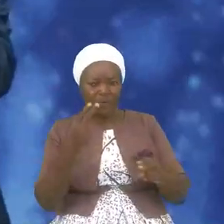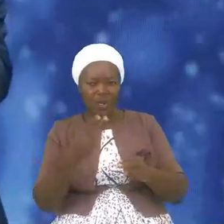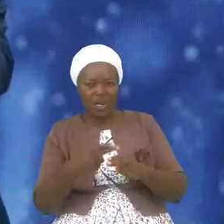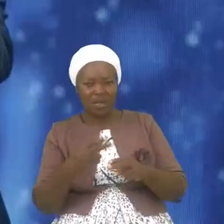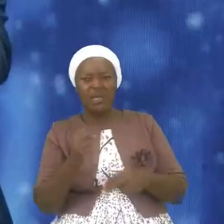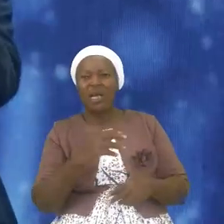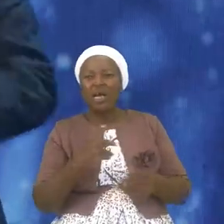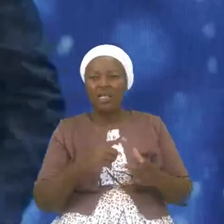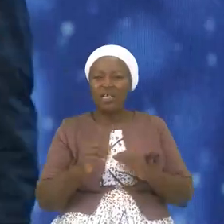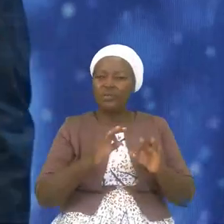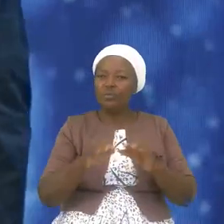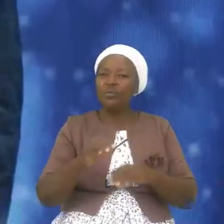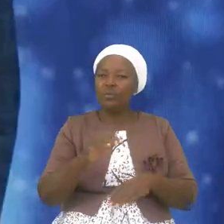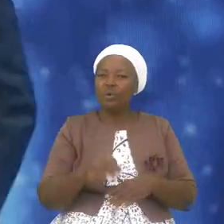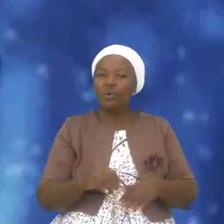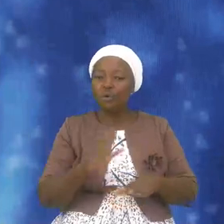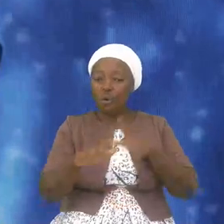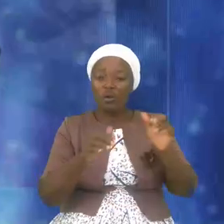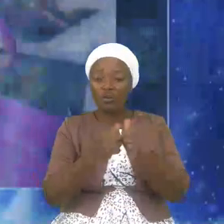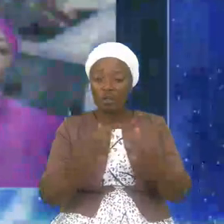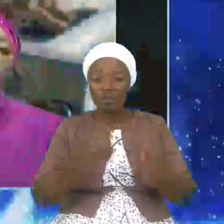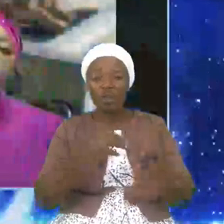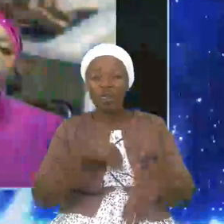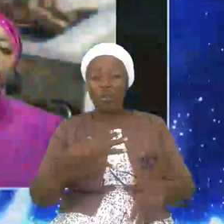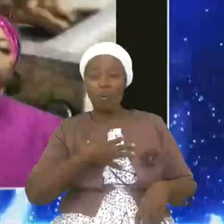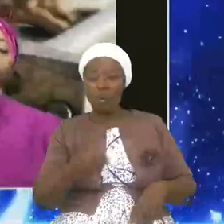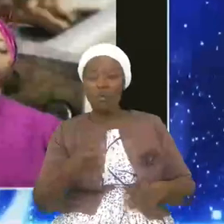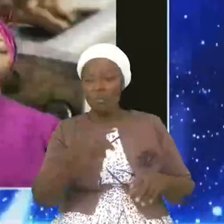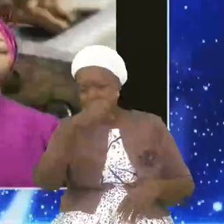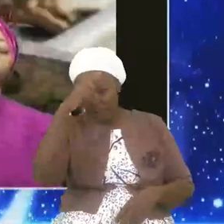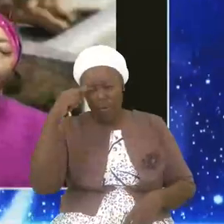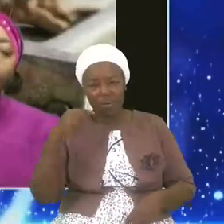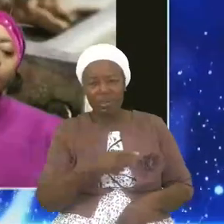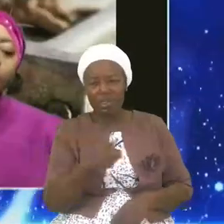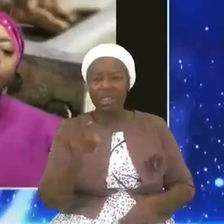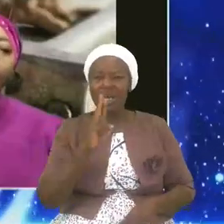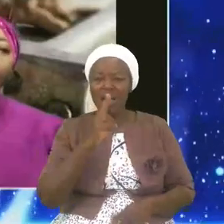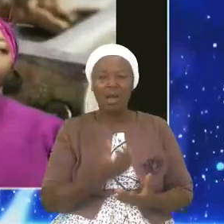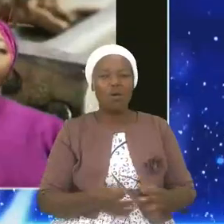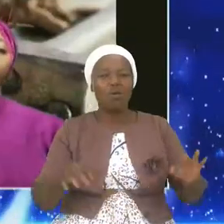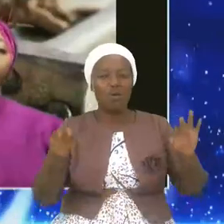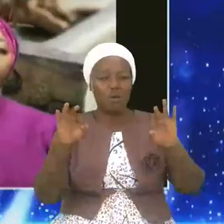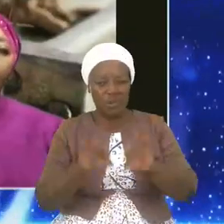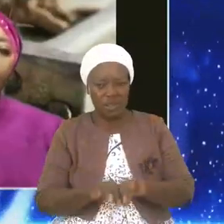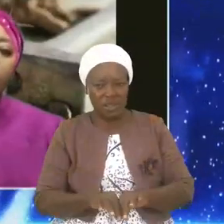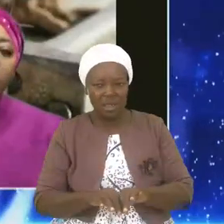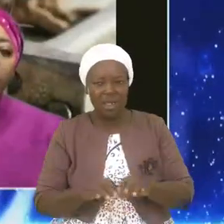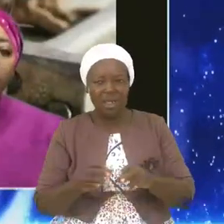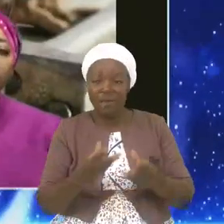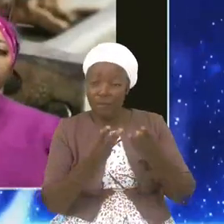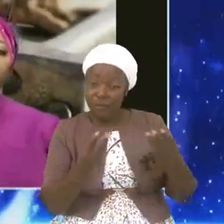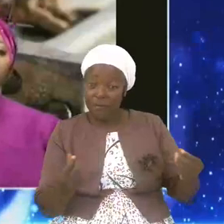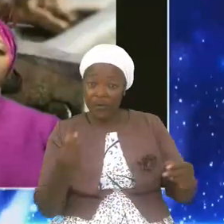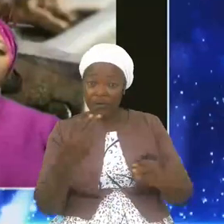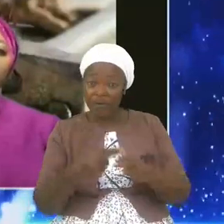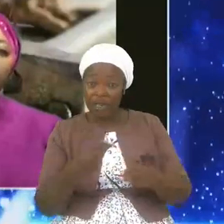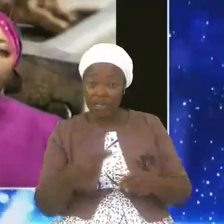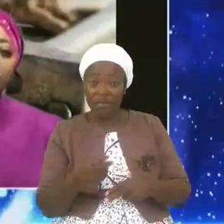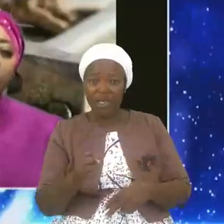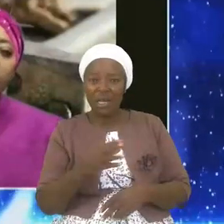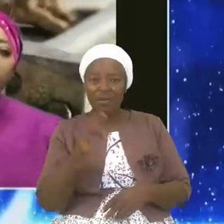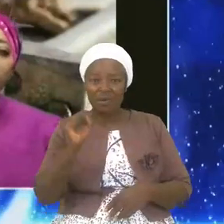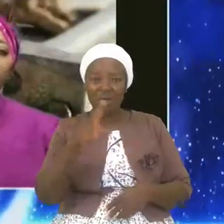quelques noms. Ils marcheront avec moi en vêtements blancs, car ils en sont dignes. C'est quelques-uns. Et